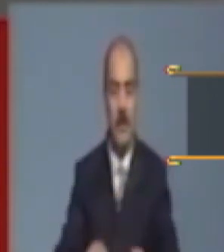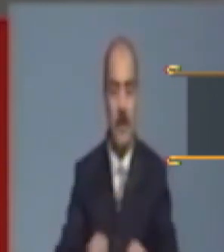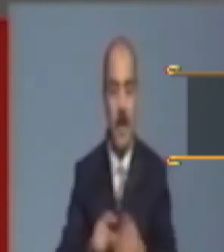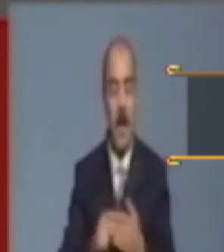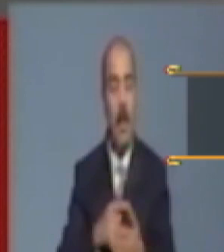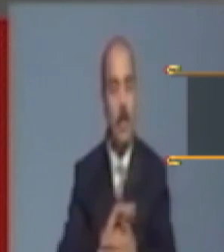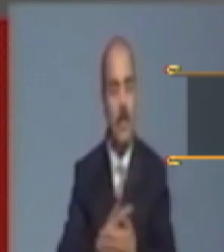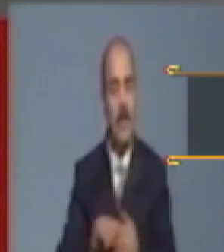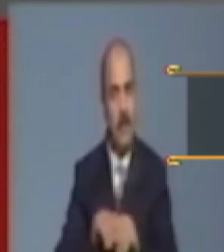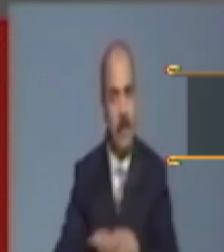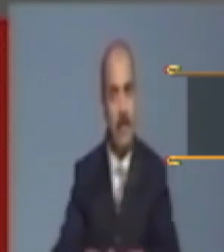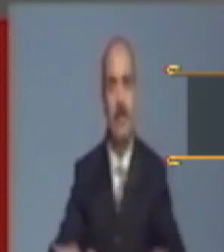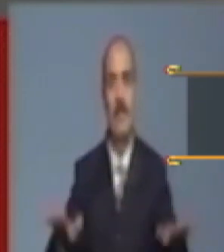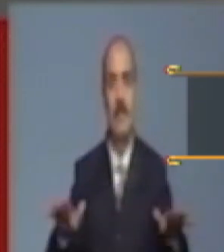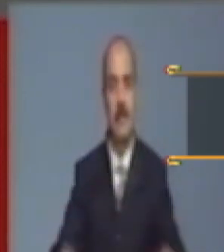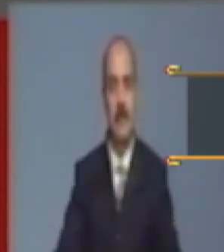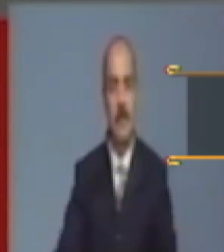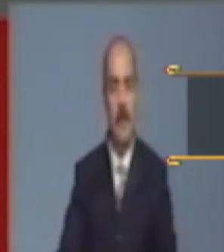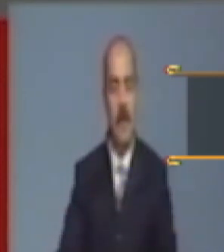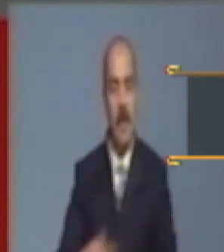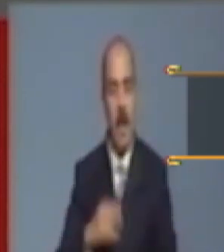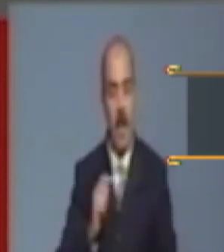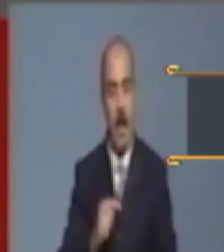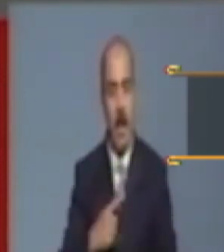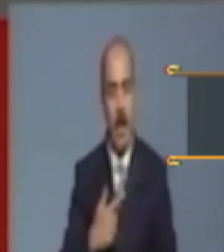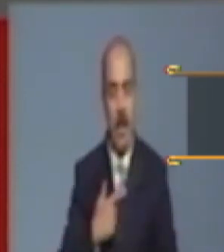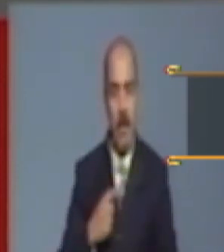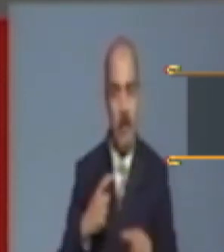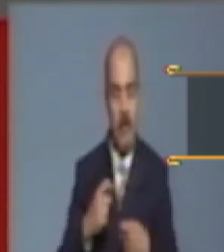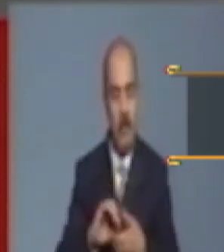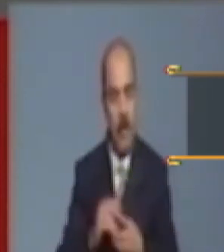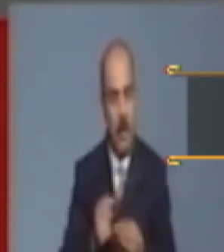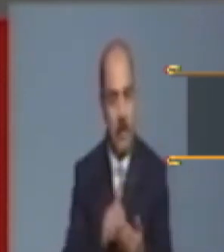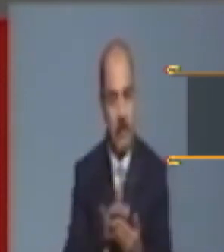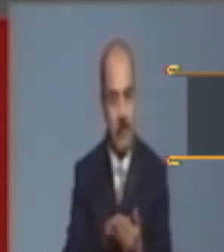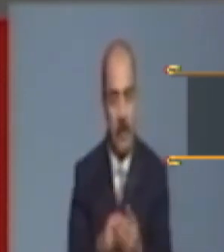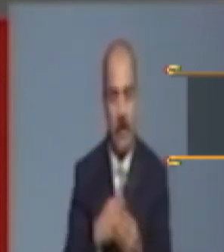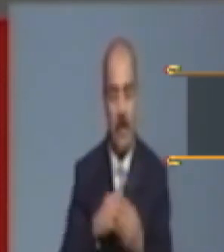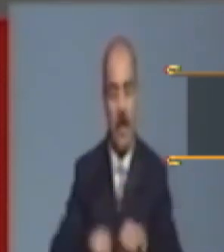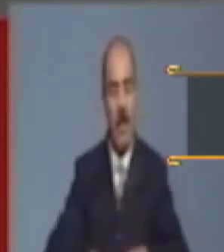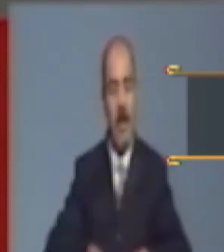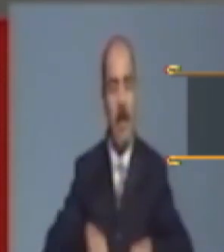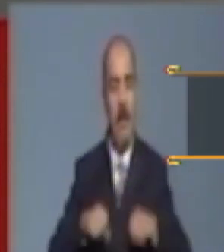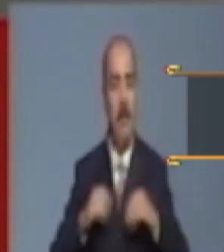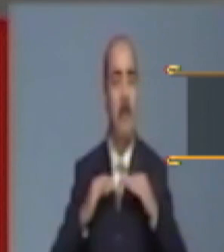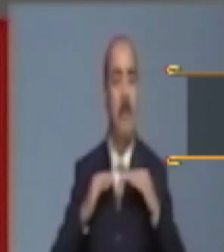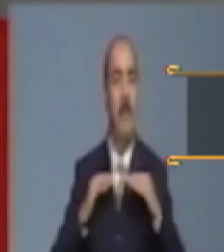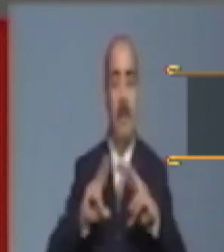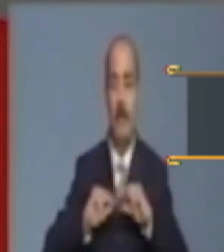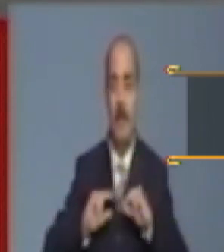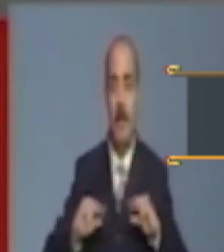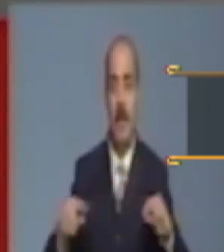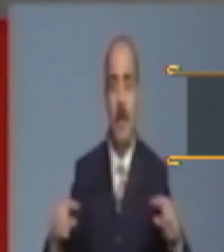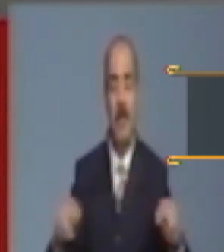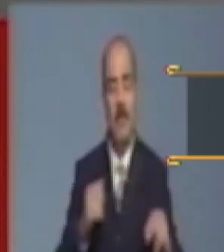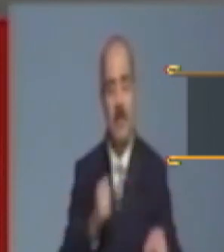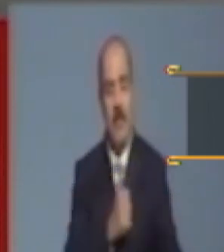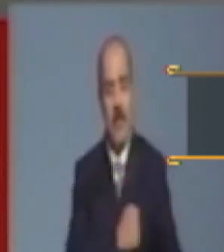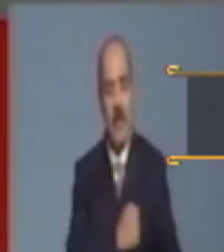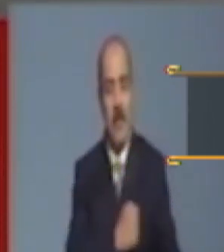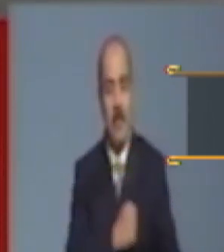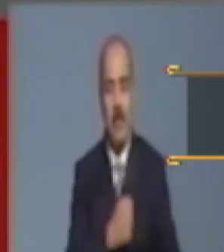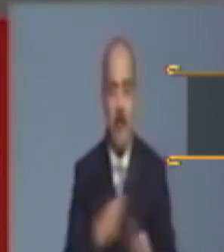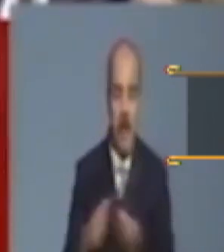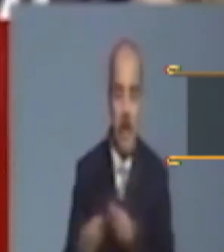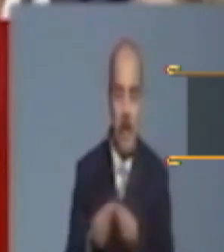السلام وصياغة حاضر مشترك ننعم فيه بالعيش الآمن المبني على المحبة